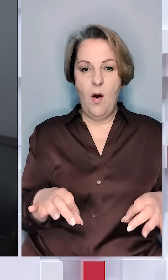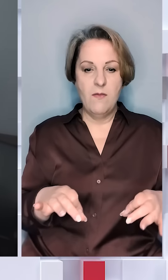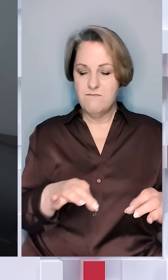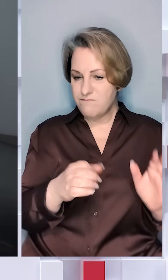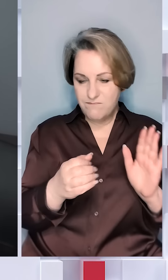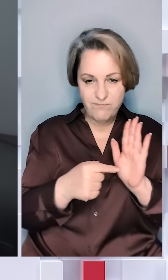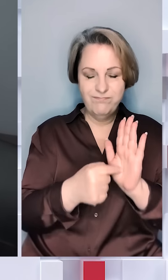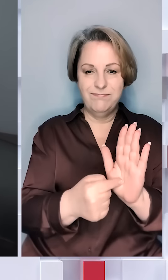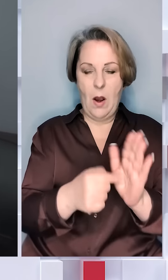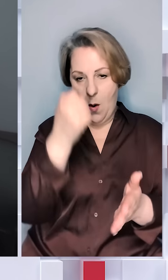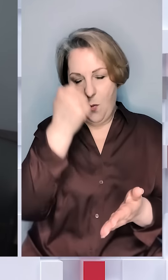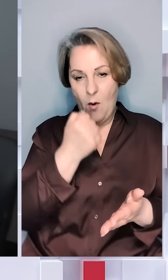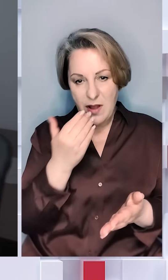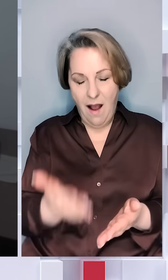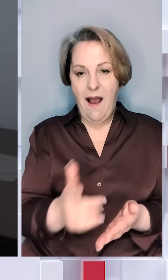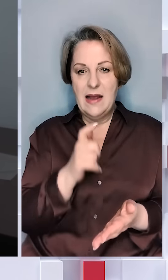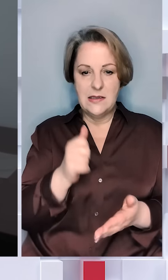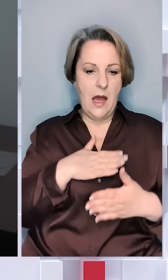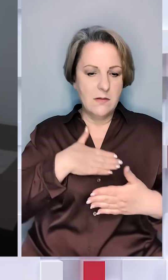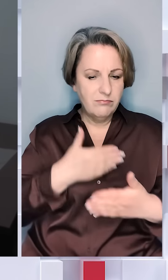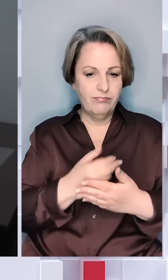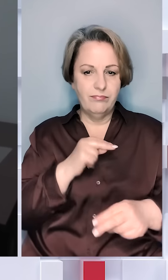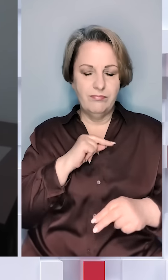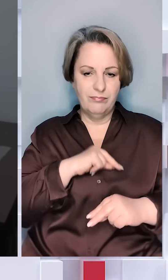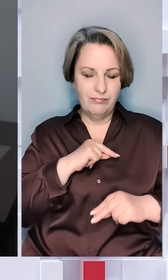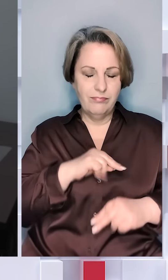охайно, не знаю, там,